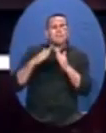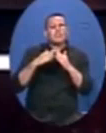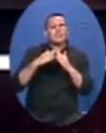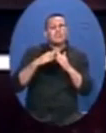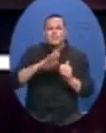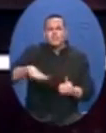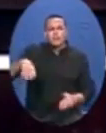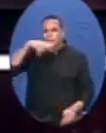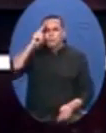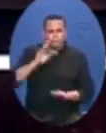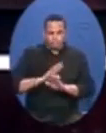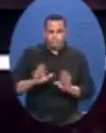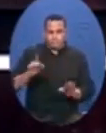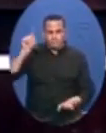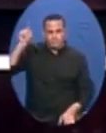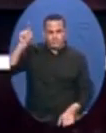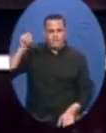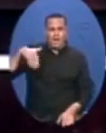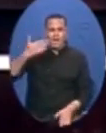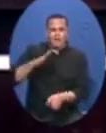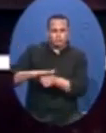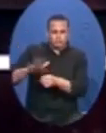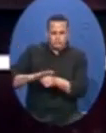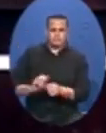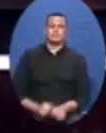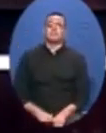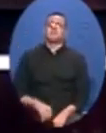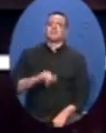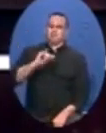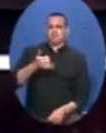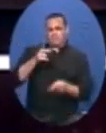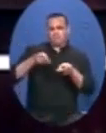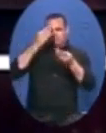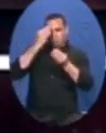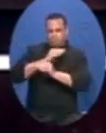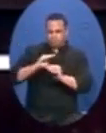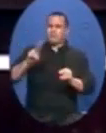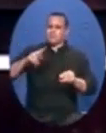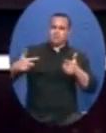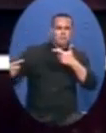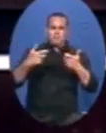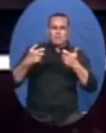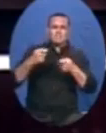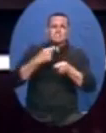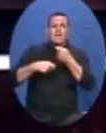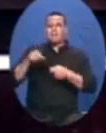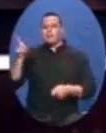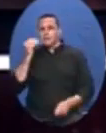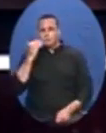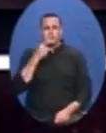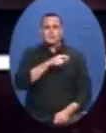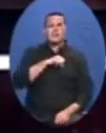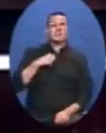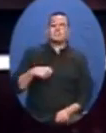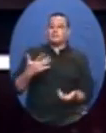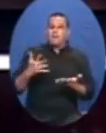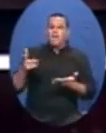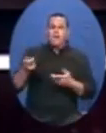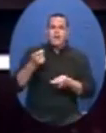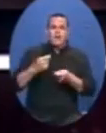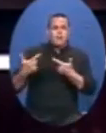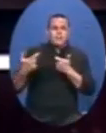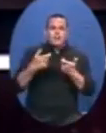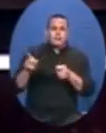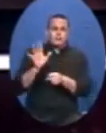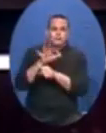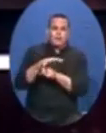אז כן, אפשר לאשר, אפשר להודיע באופן חיובי. יש מלחמת סחר בין ארצות הברית לסין. כיצד המלחמה הזאת תשפיע